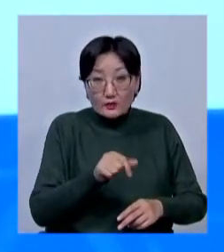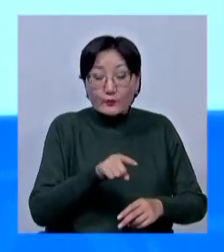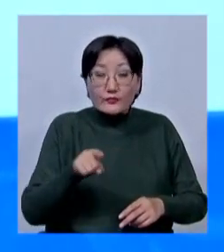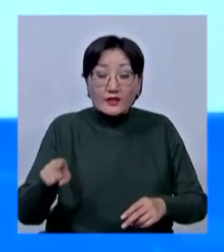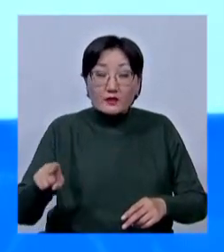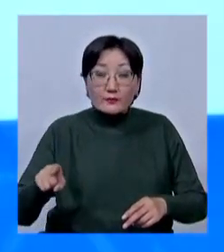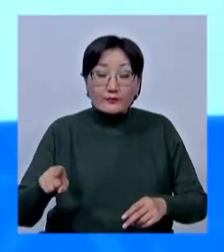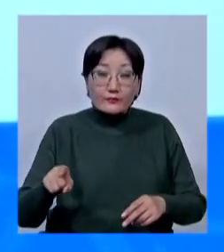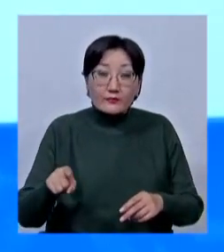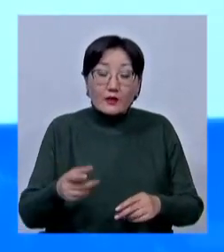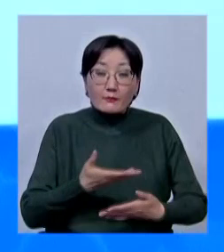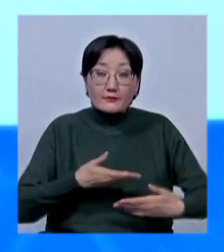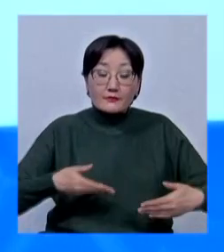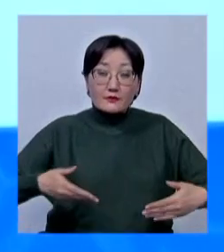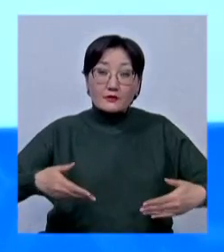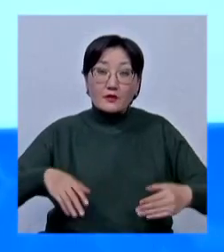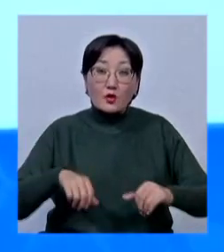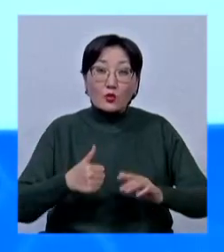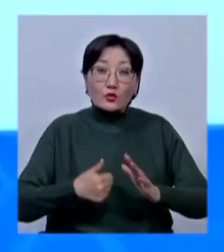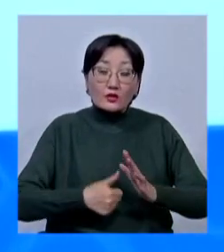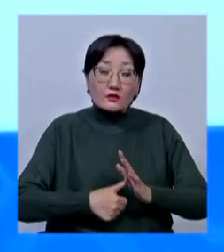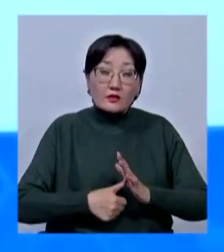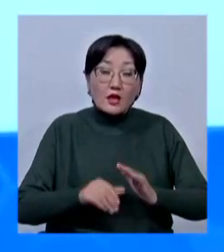2 айдың көлемінде бізде